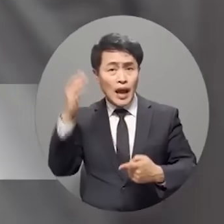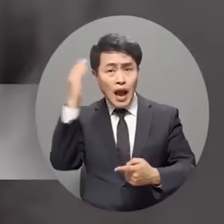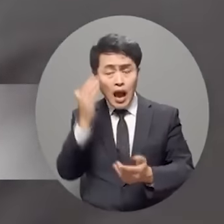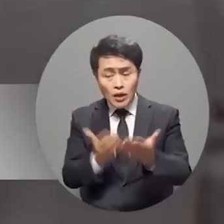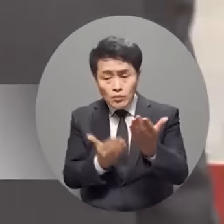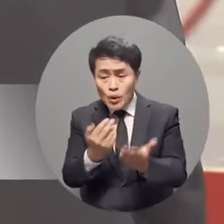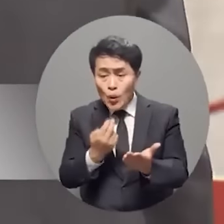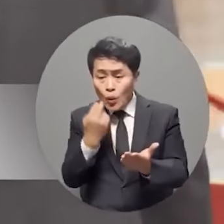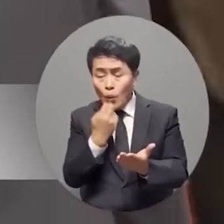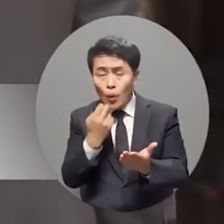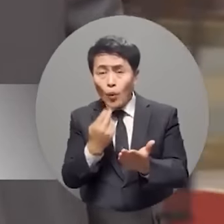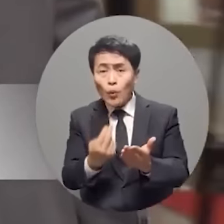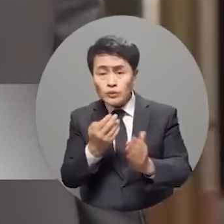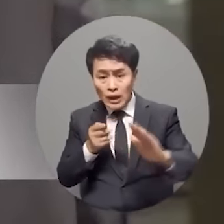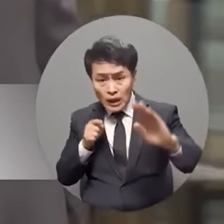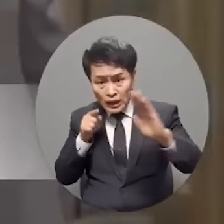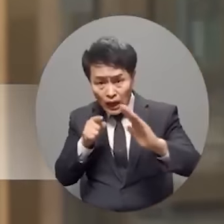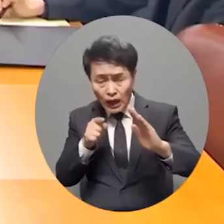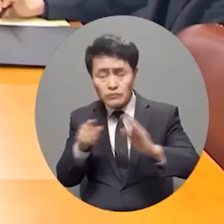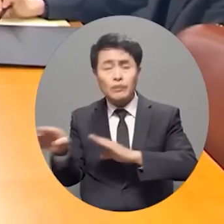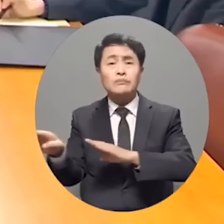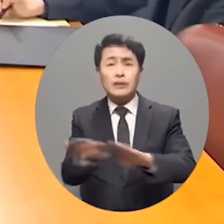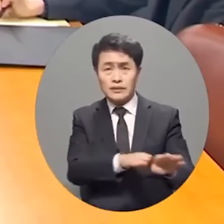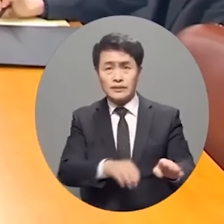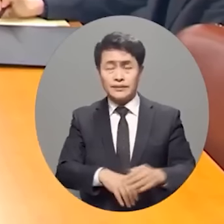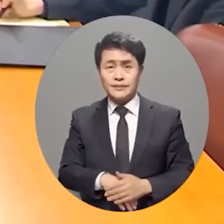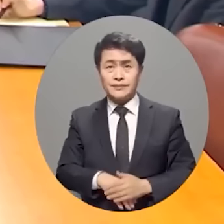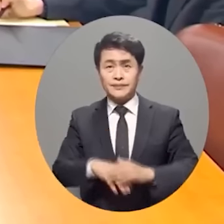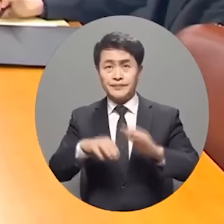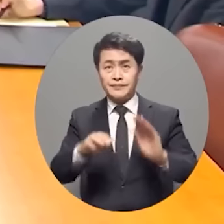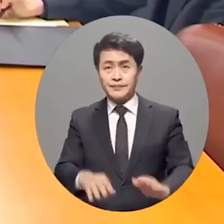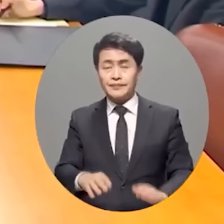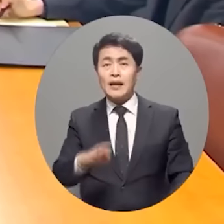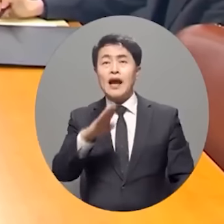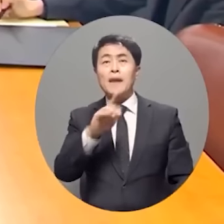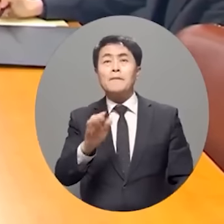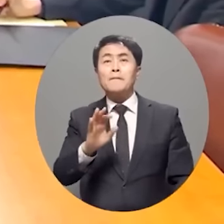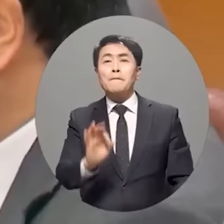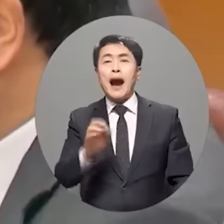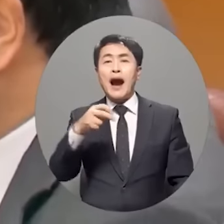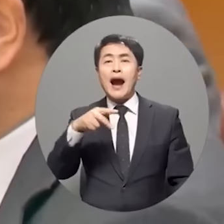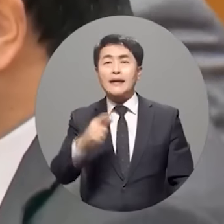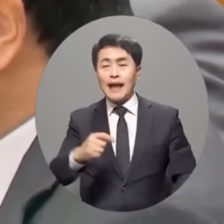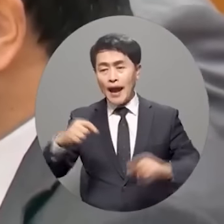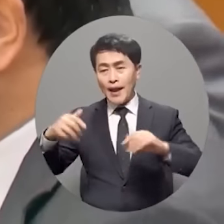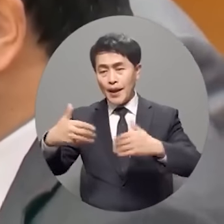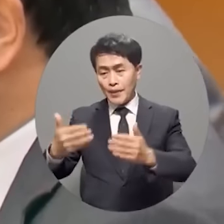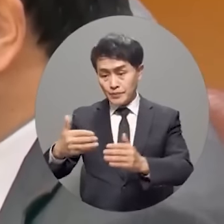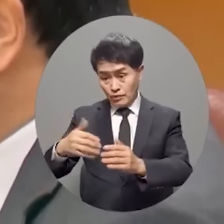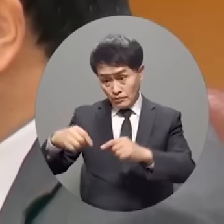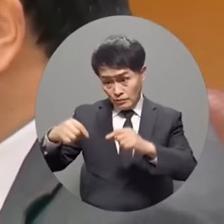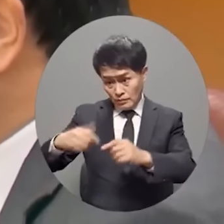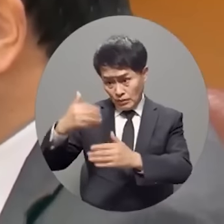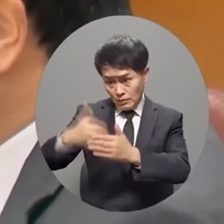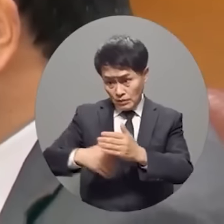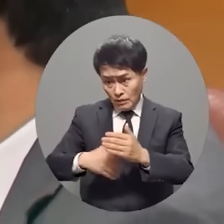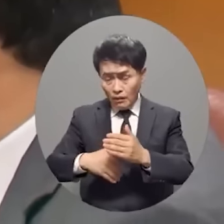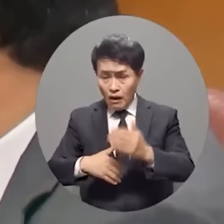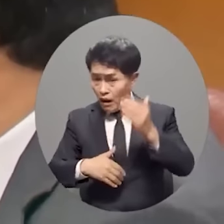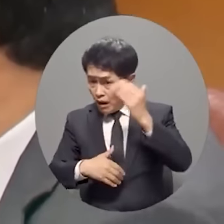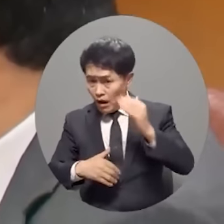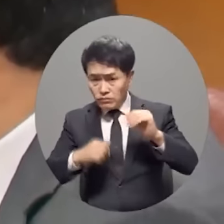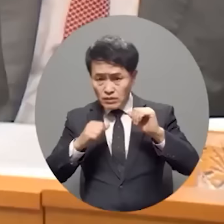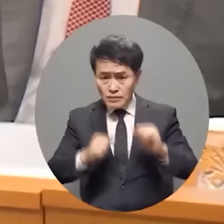보험공사 방문 일정도 불참했습니다 방산협력 논의 뒤에도 한국에 남아 한국과 호주의 외교